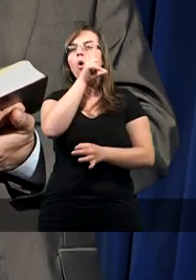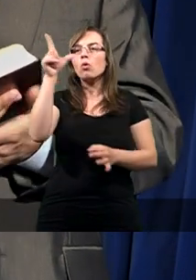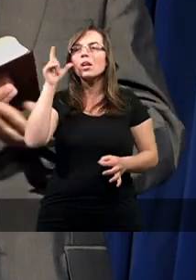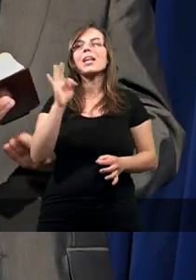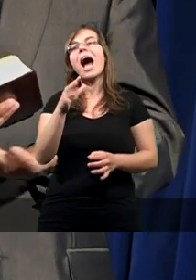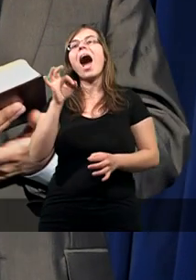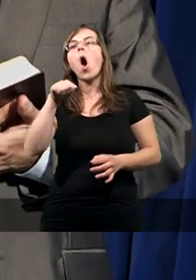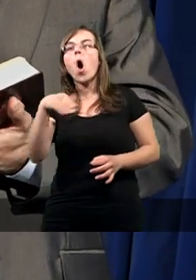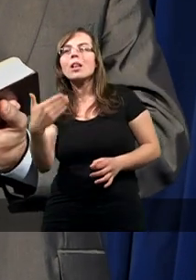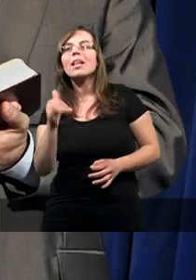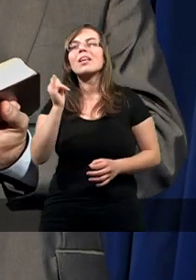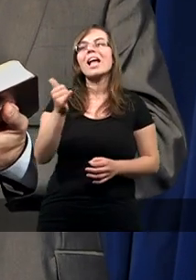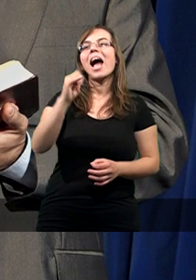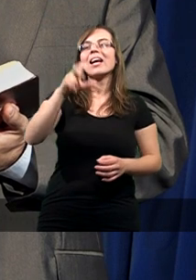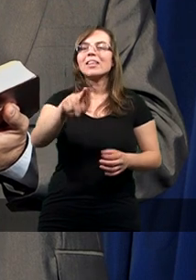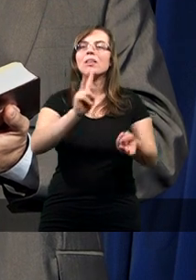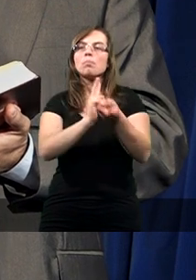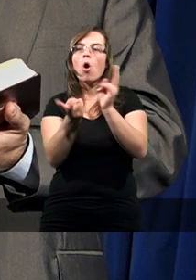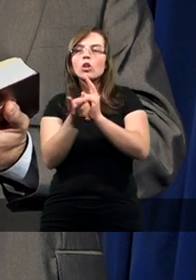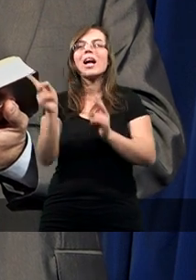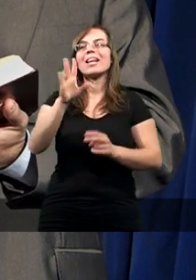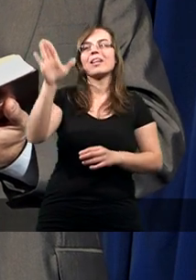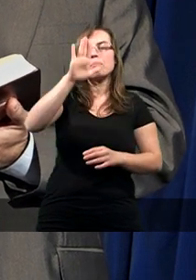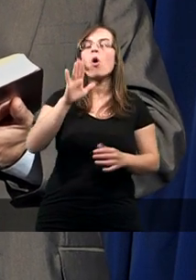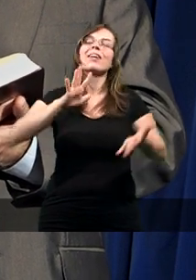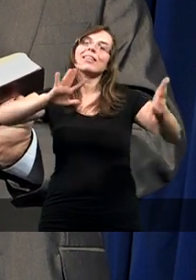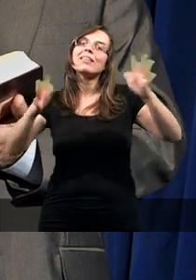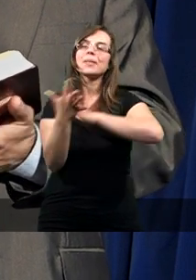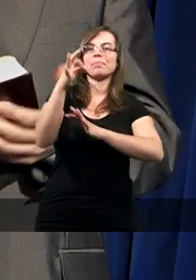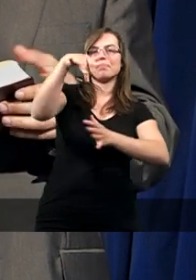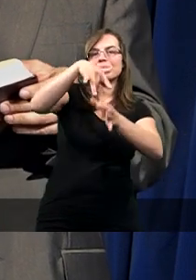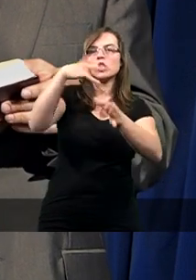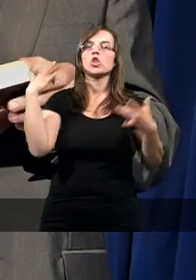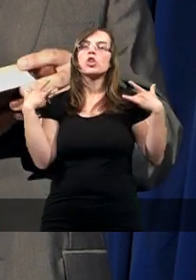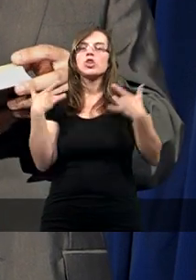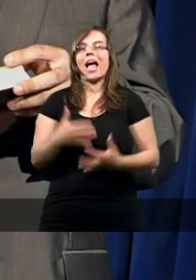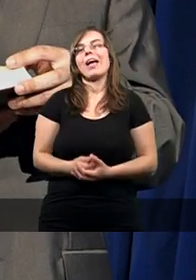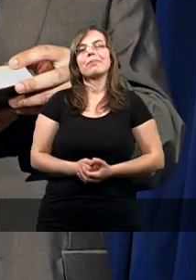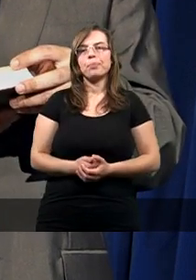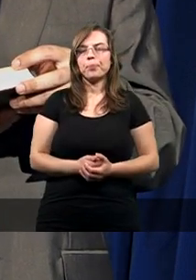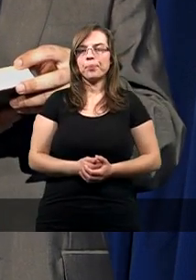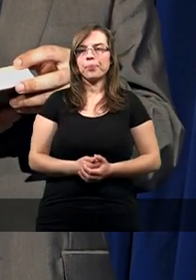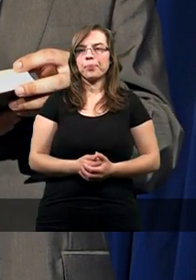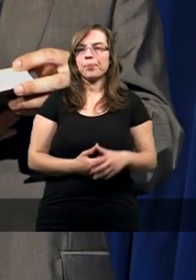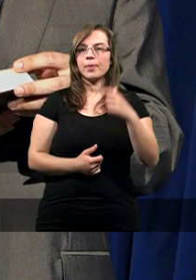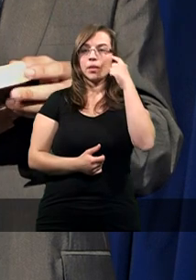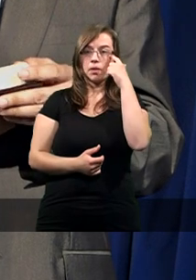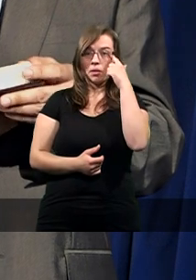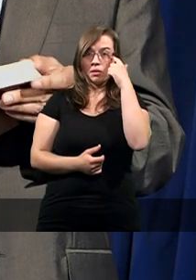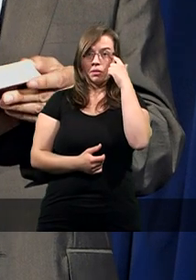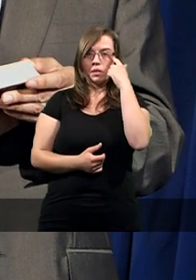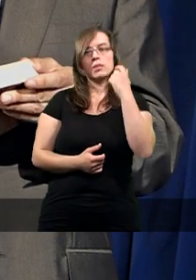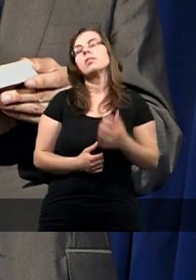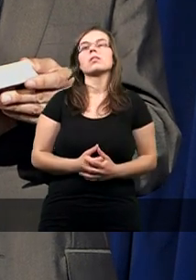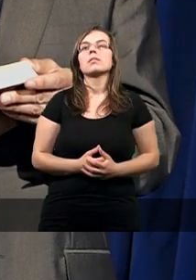ludziach, a także o tym, jak ich spotkanie z Bogiem zmieniło ich życie. I don't know about you, but sometimes I wonder why